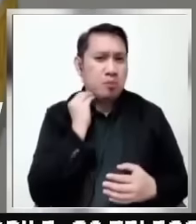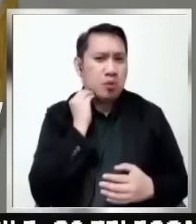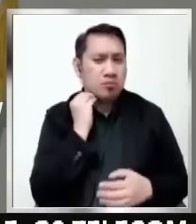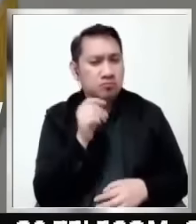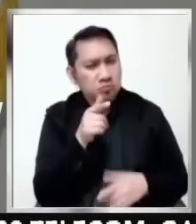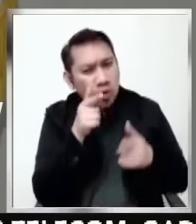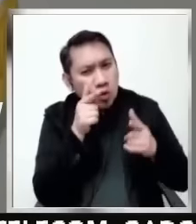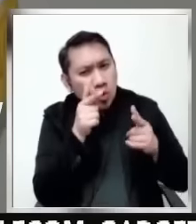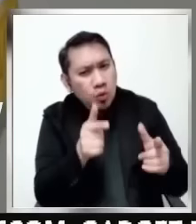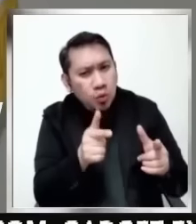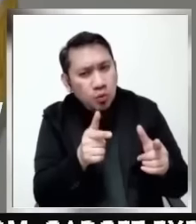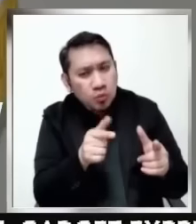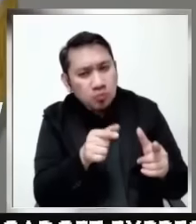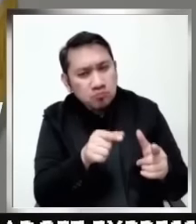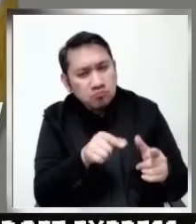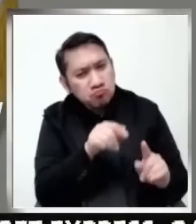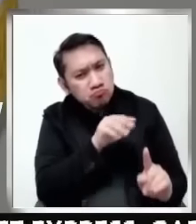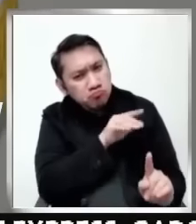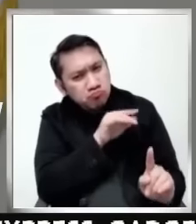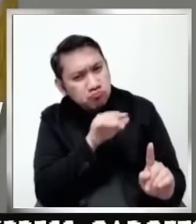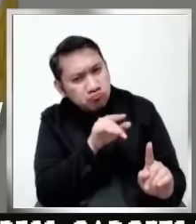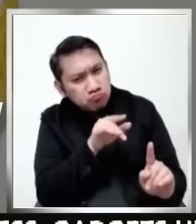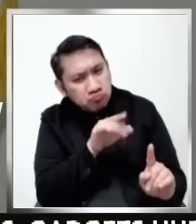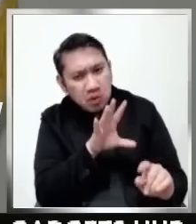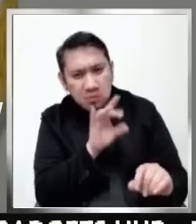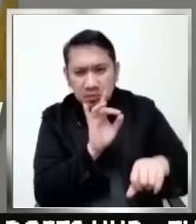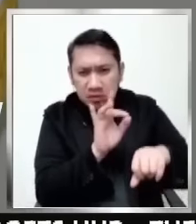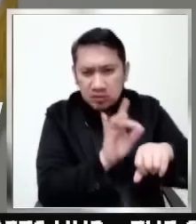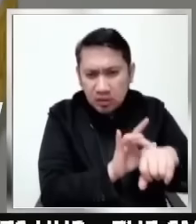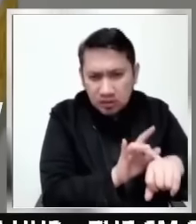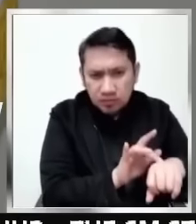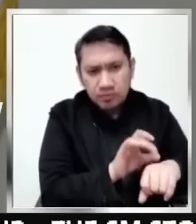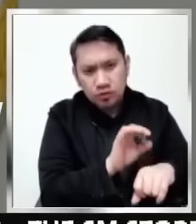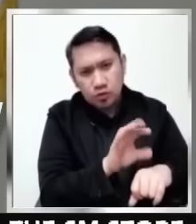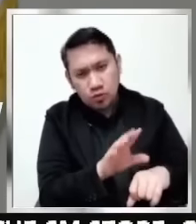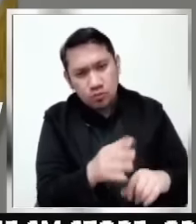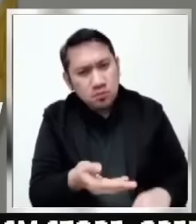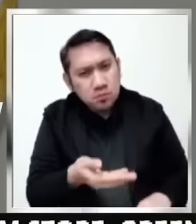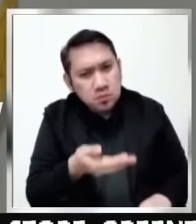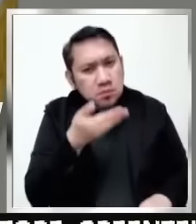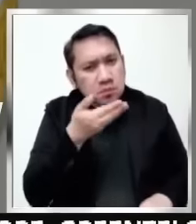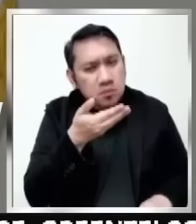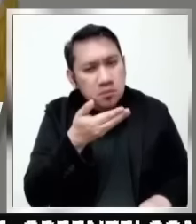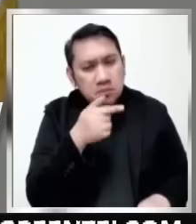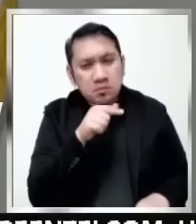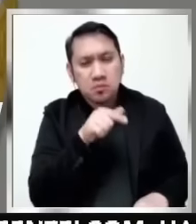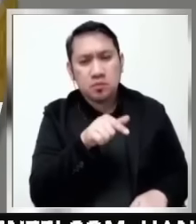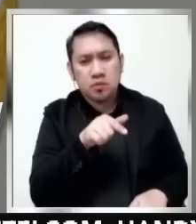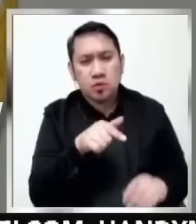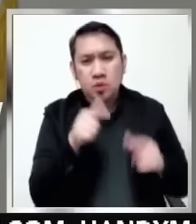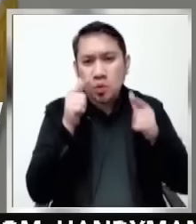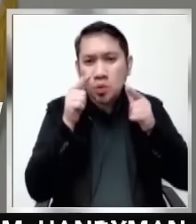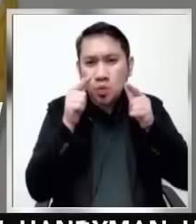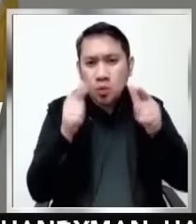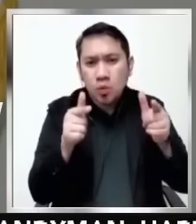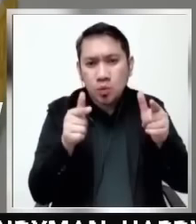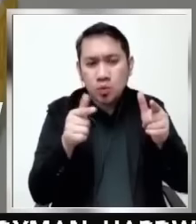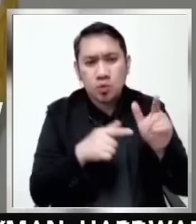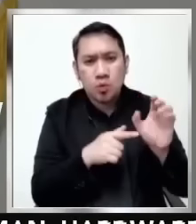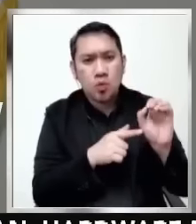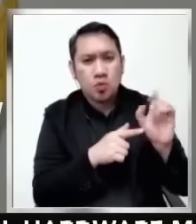sa texture at amoy, yung fragrance, eh akala mo